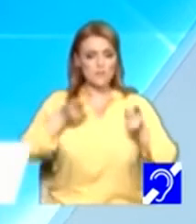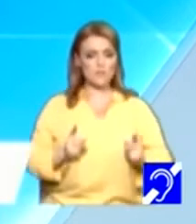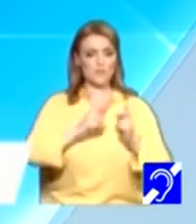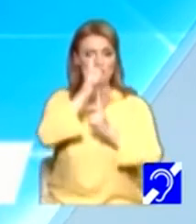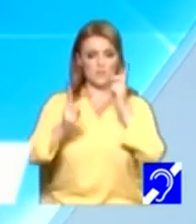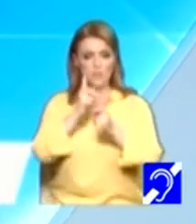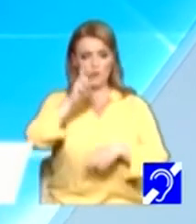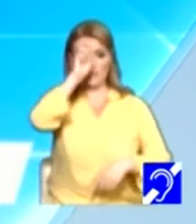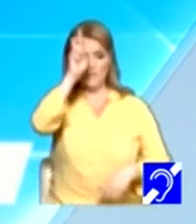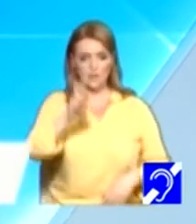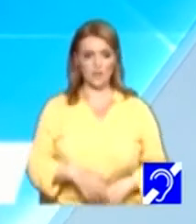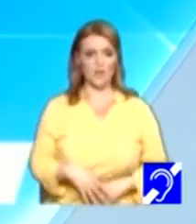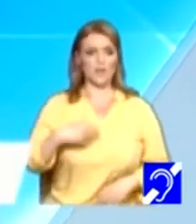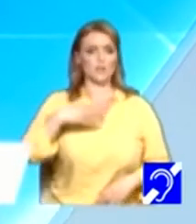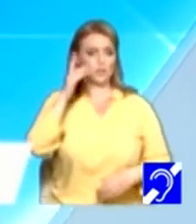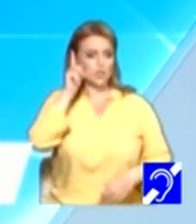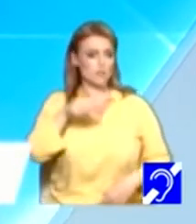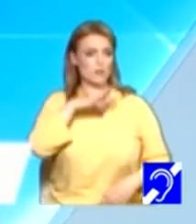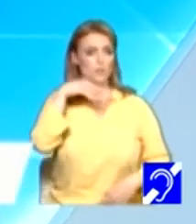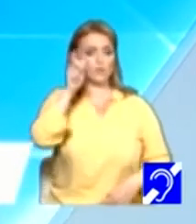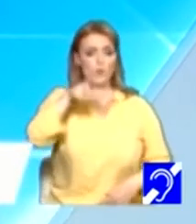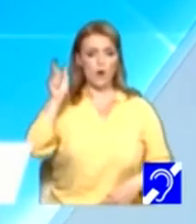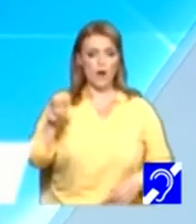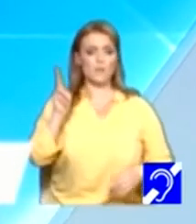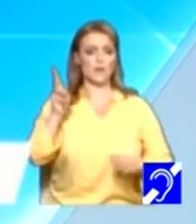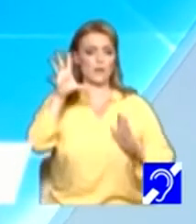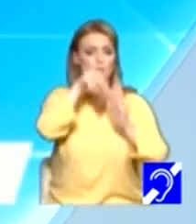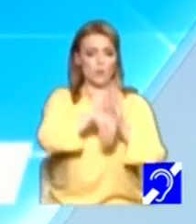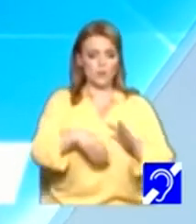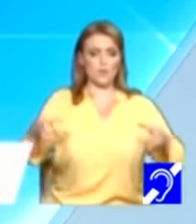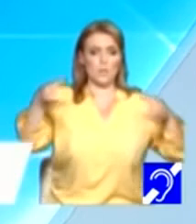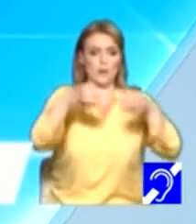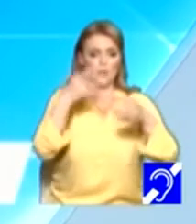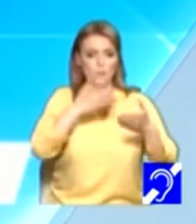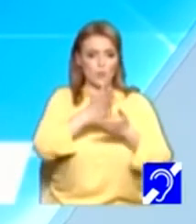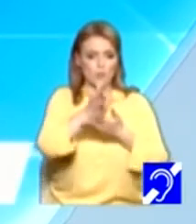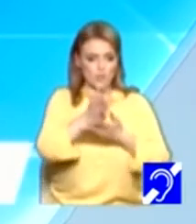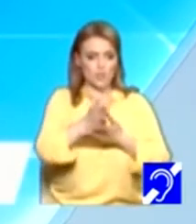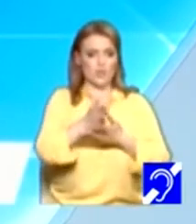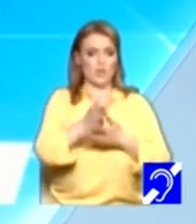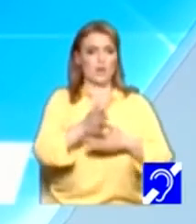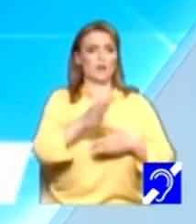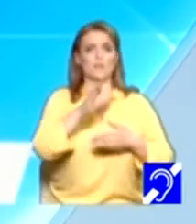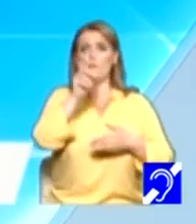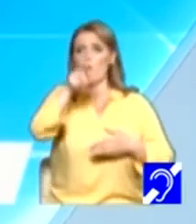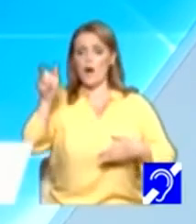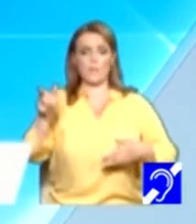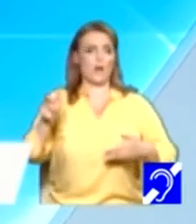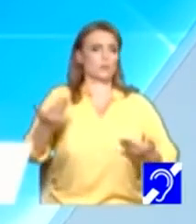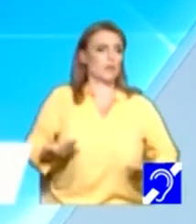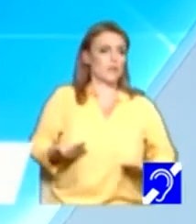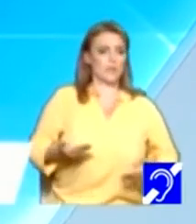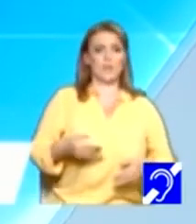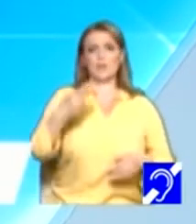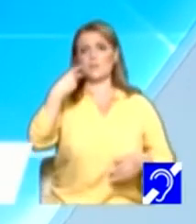schimbăm țara, fiindcă noi cunoaștem foarte mulți oameni care sunt în Partidul Oamenilor Muncii, sunt persoane care au locuit 10,